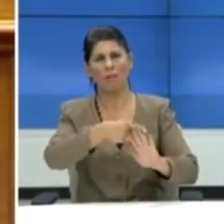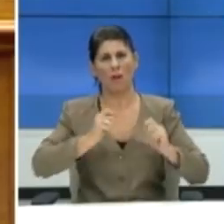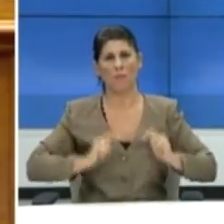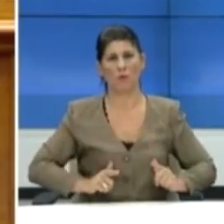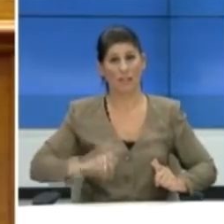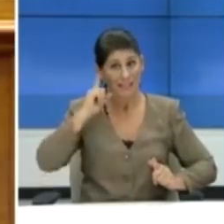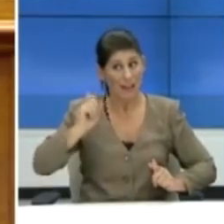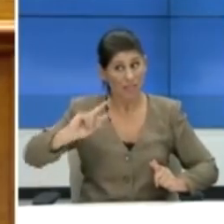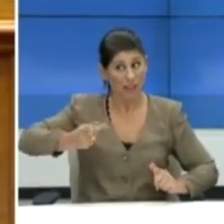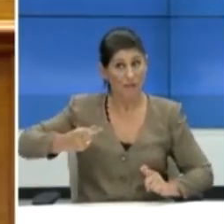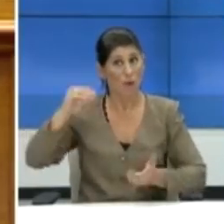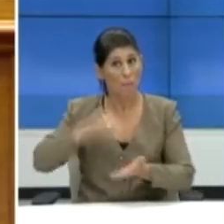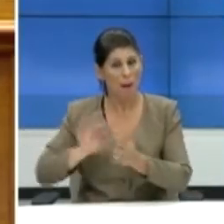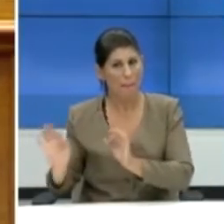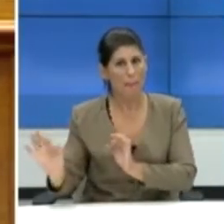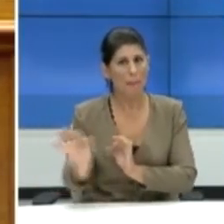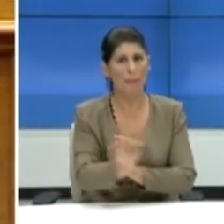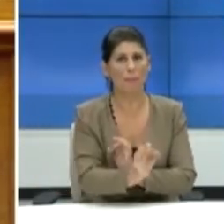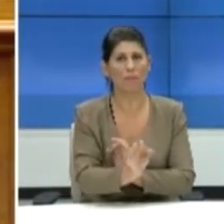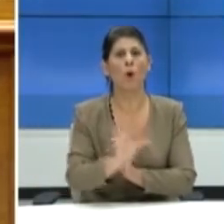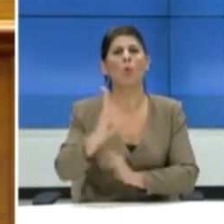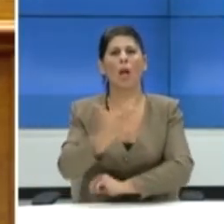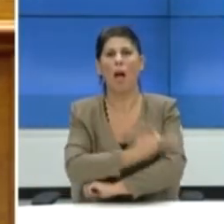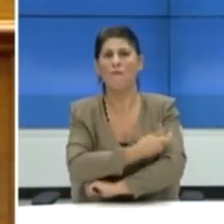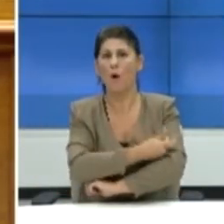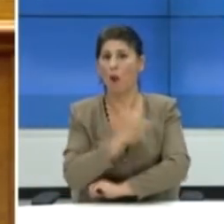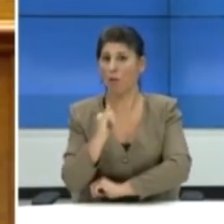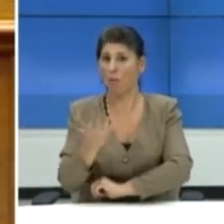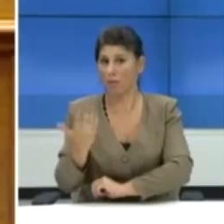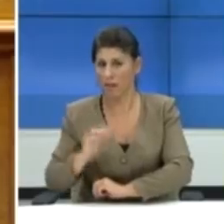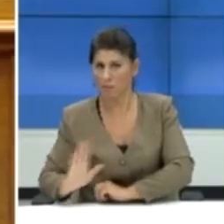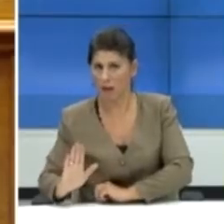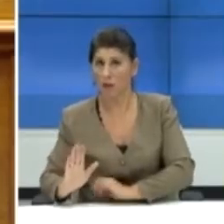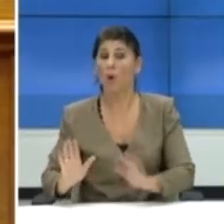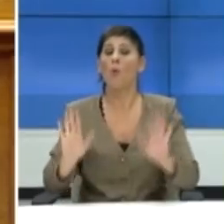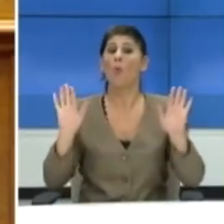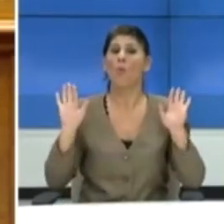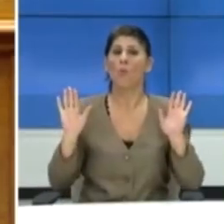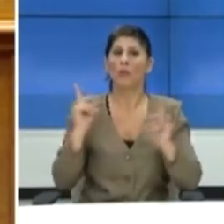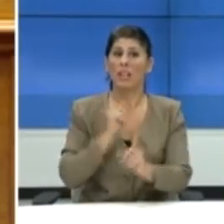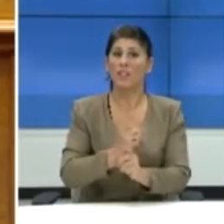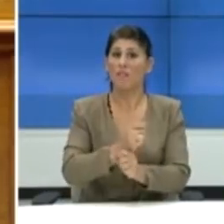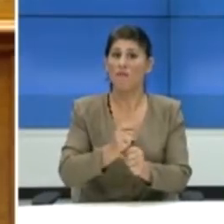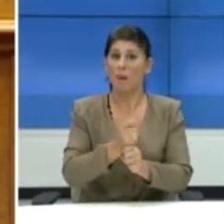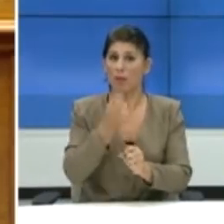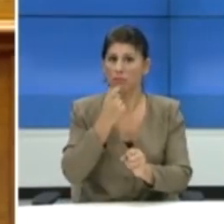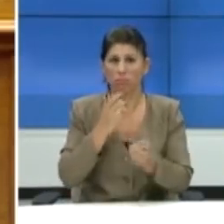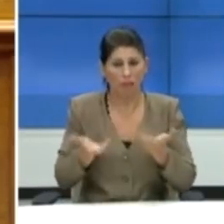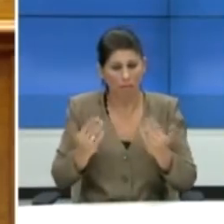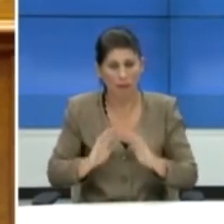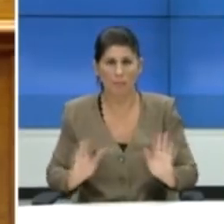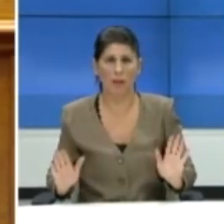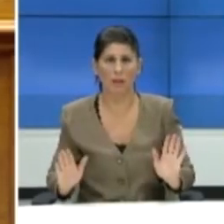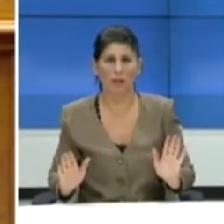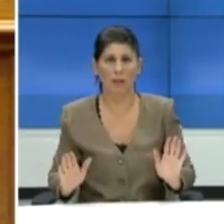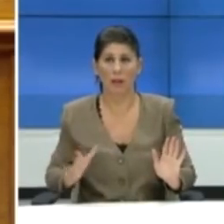δεύτερο κύμα της πανδημίας, που ούτε εμβόλιο υπάρχει ακόμα, ούτε ειδική φαρμακευτική αγωγή. Ο λαός με